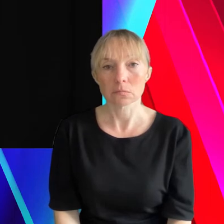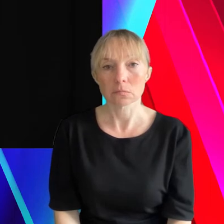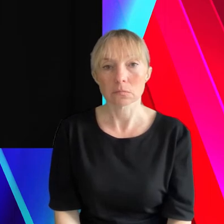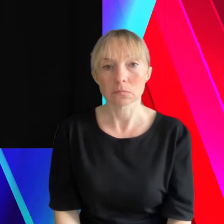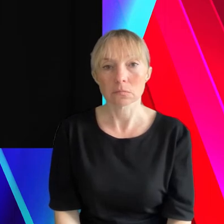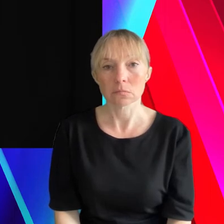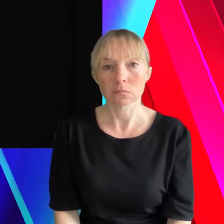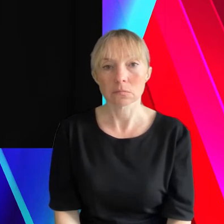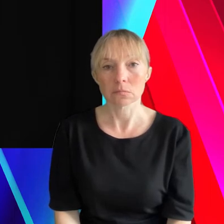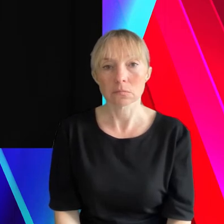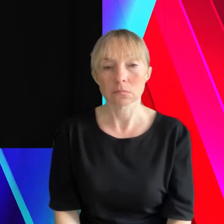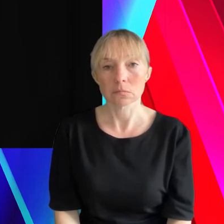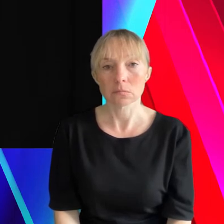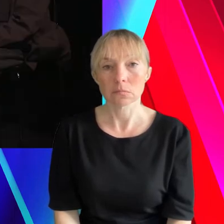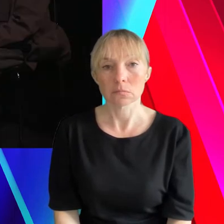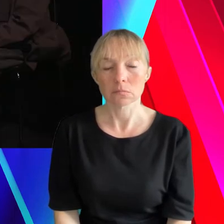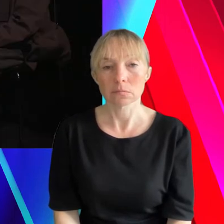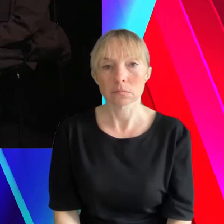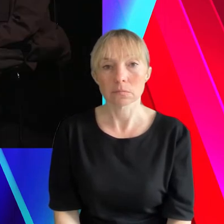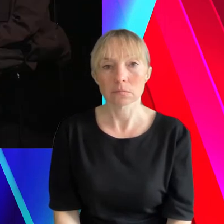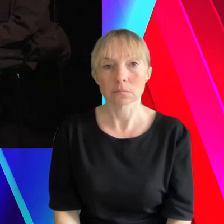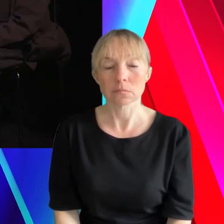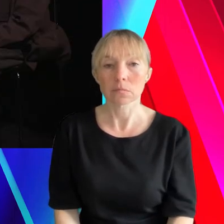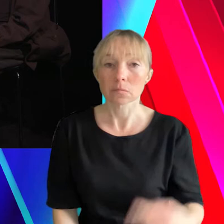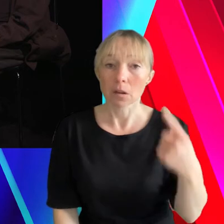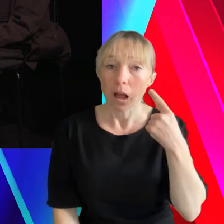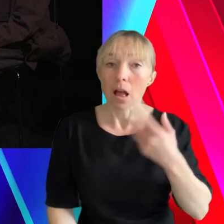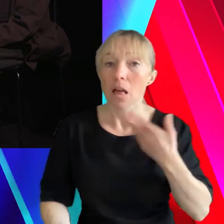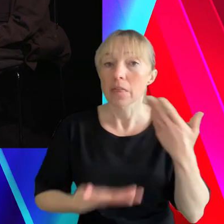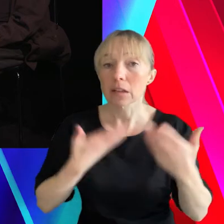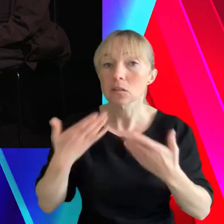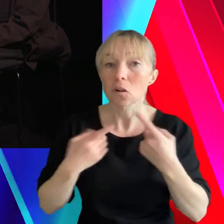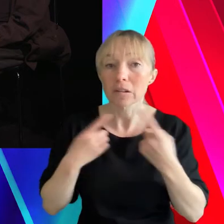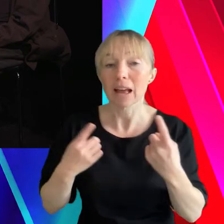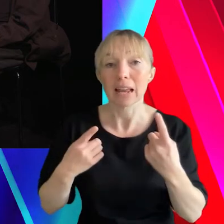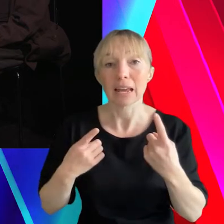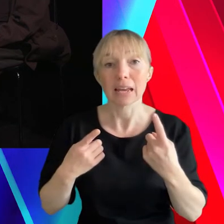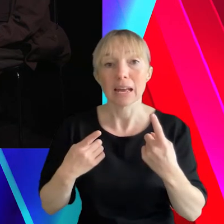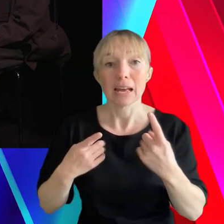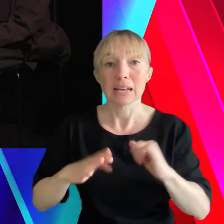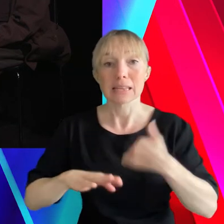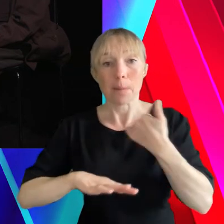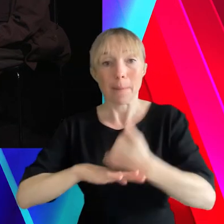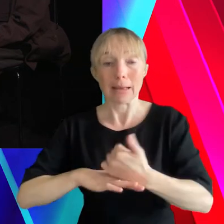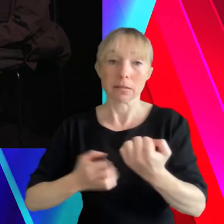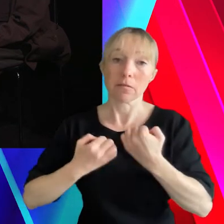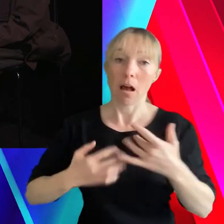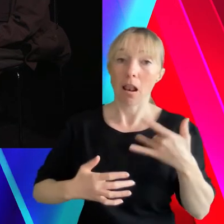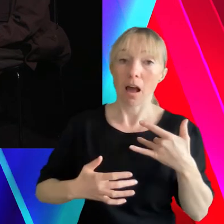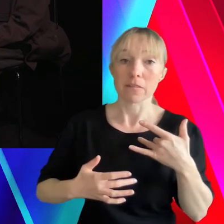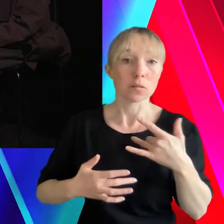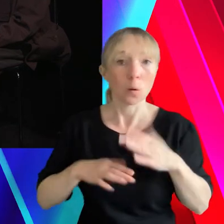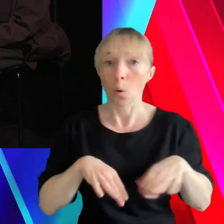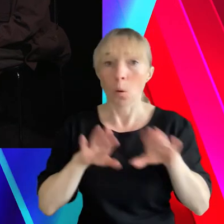کهنه شکل روایتش کهنه نباشه. I think storytelling is really the base of our lives, all of us. No matter where we were born, we